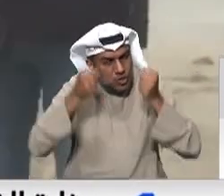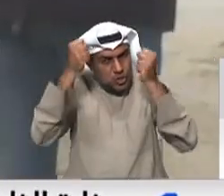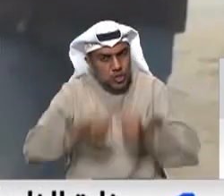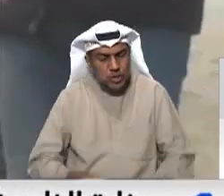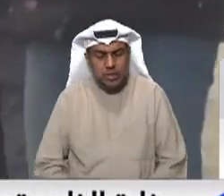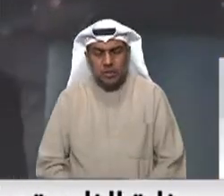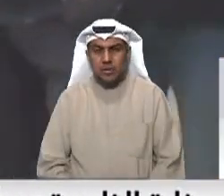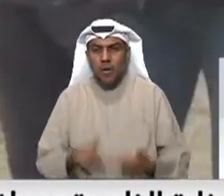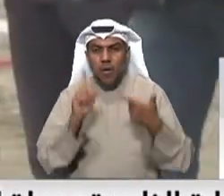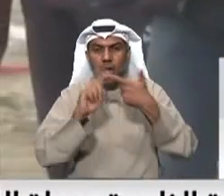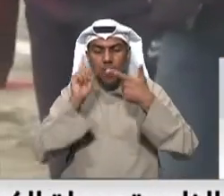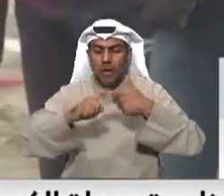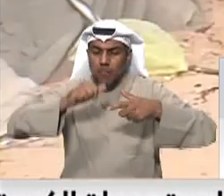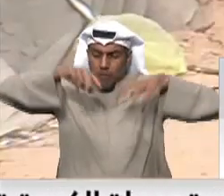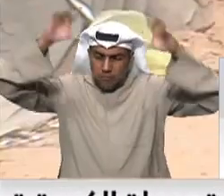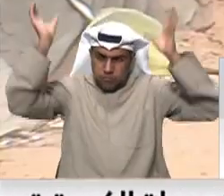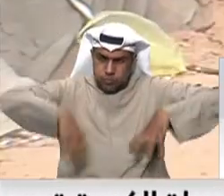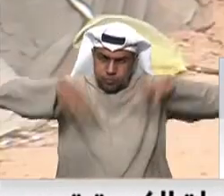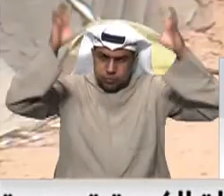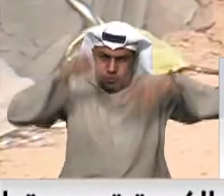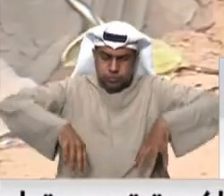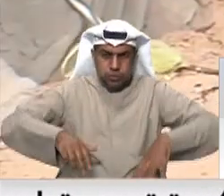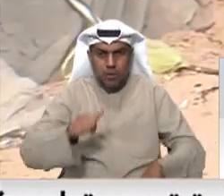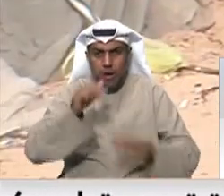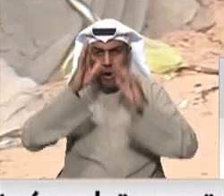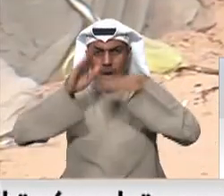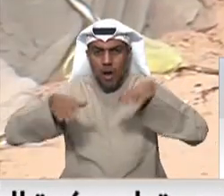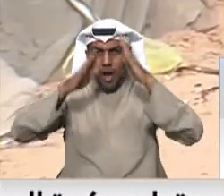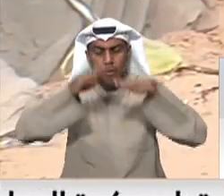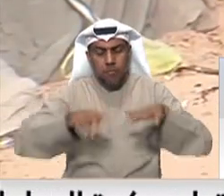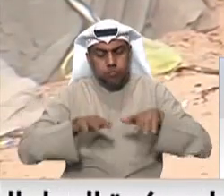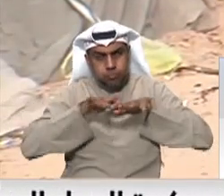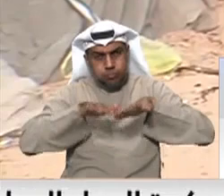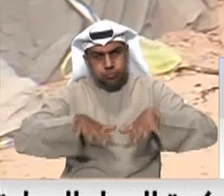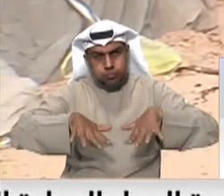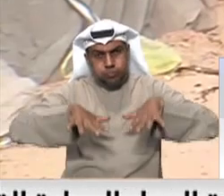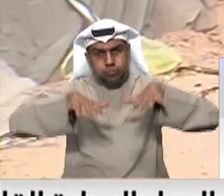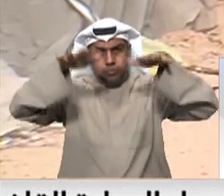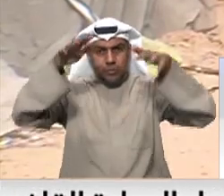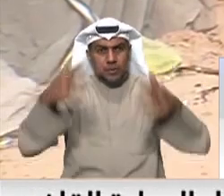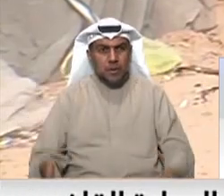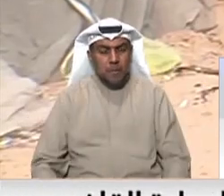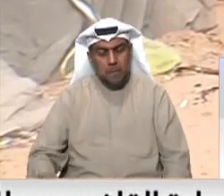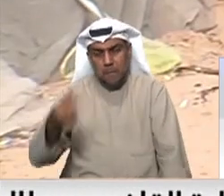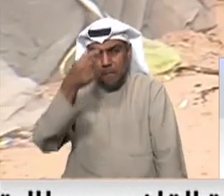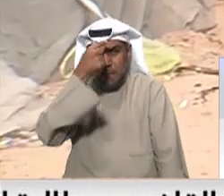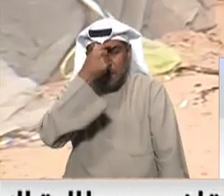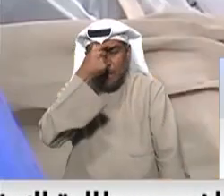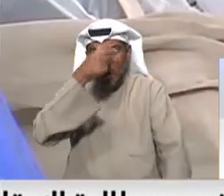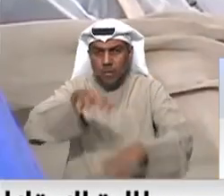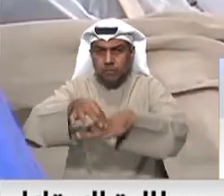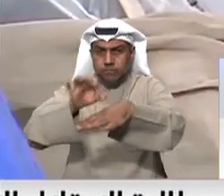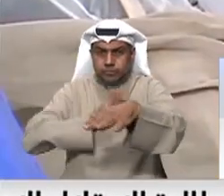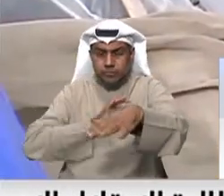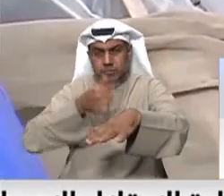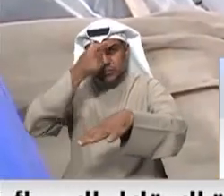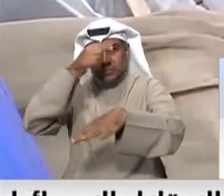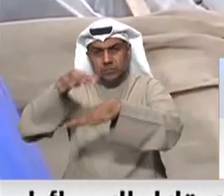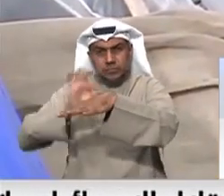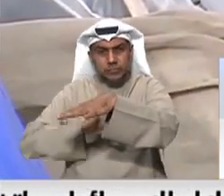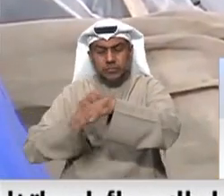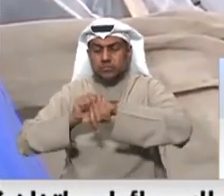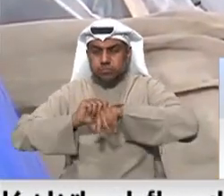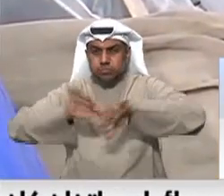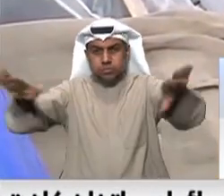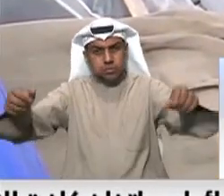التي اغرقت خيامهم كما انتشرت الامراض والاوبئه بين صفوف الاف النازحين في مراكز